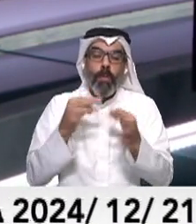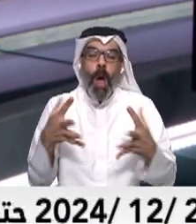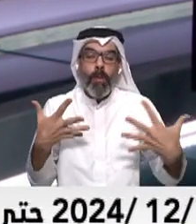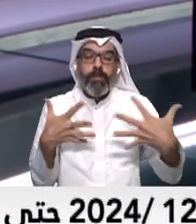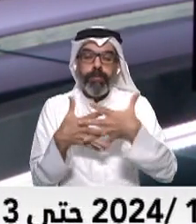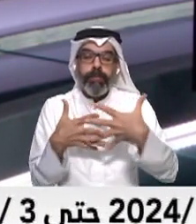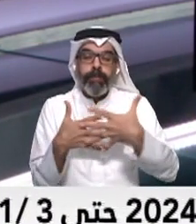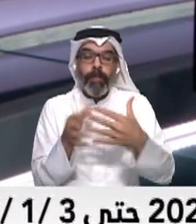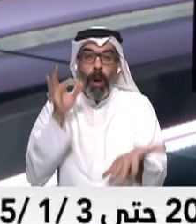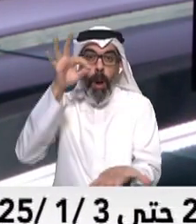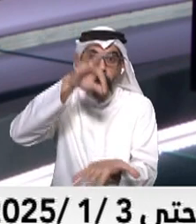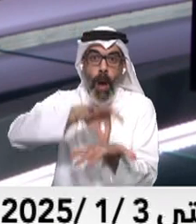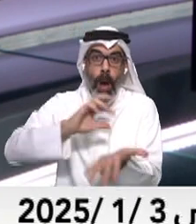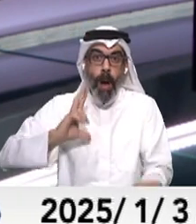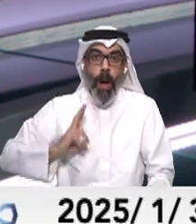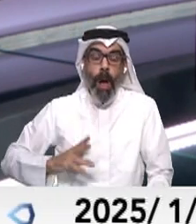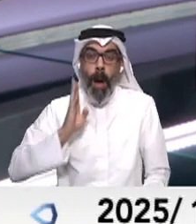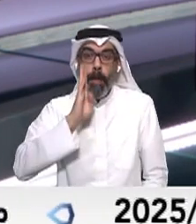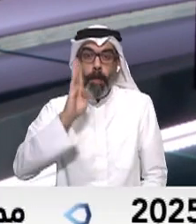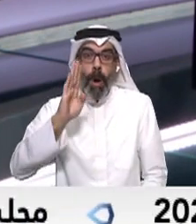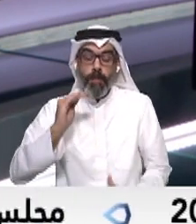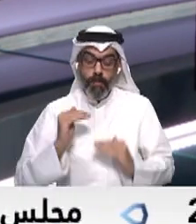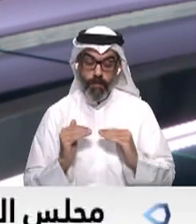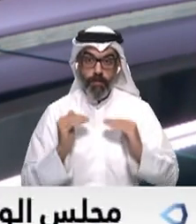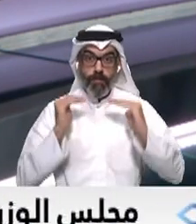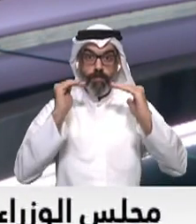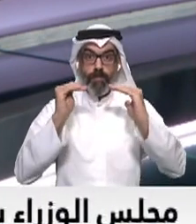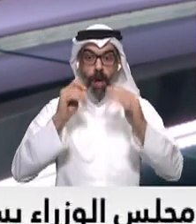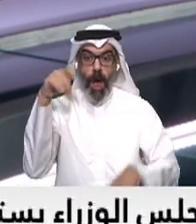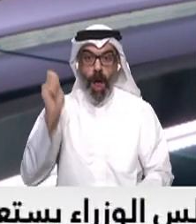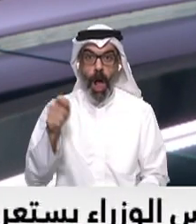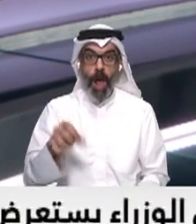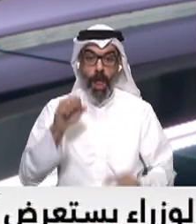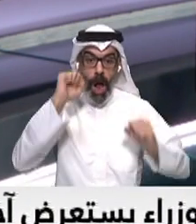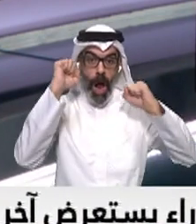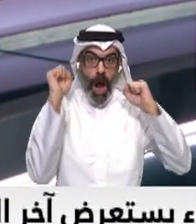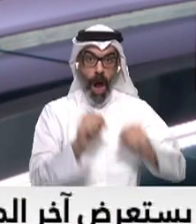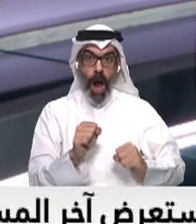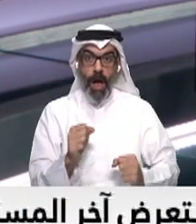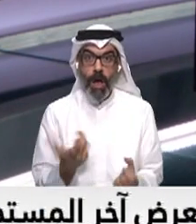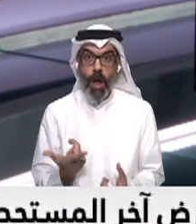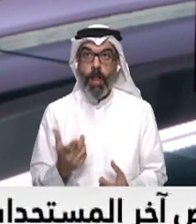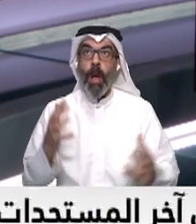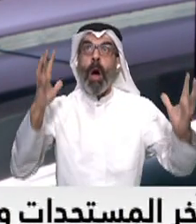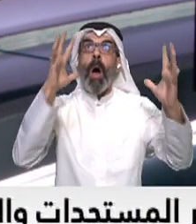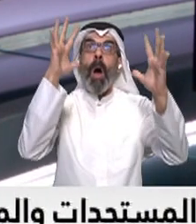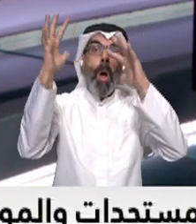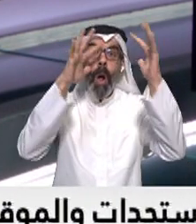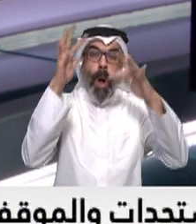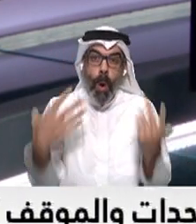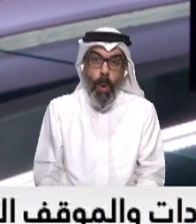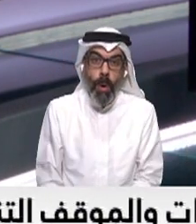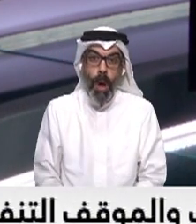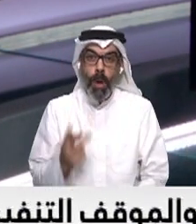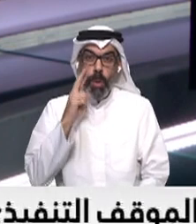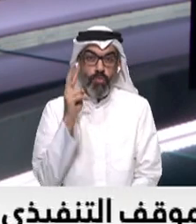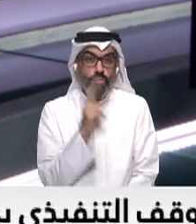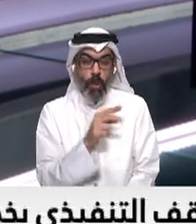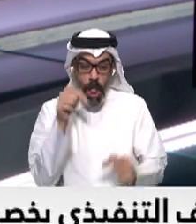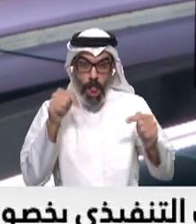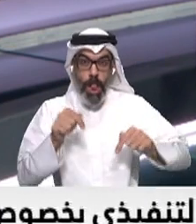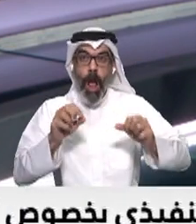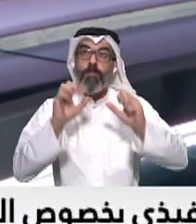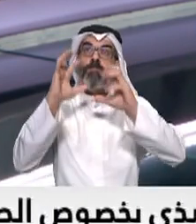ستشمل نقاشات مستفيضة حول القضايا البيئية الملحة خاصة التغير المناخي، إلى جانب